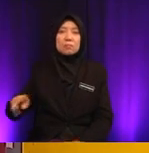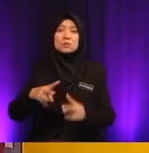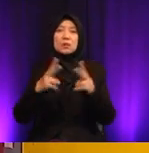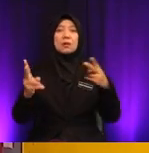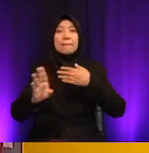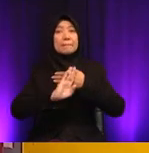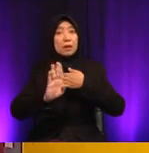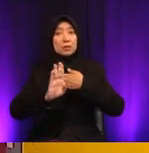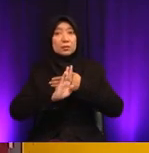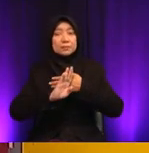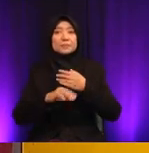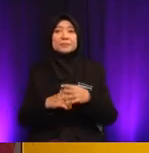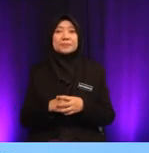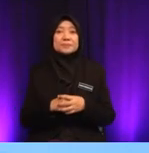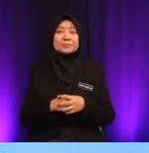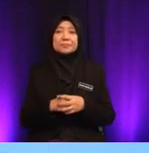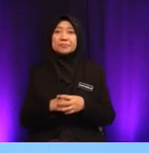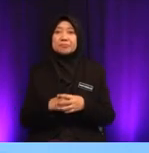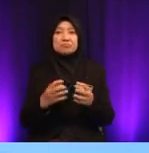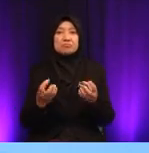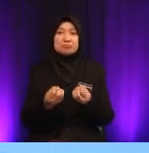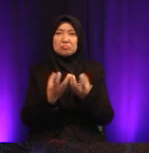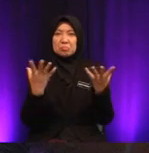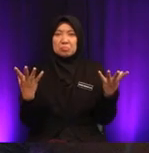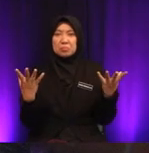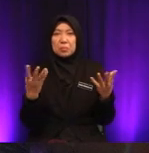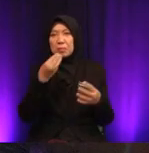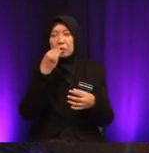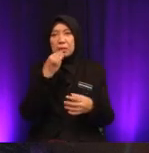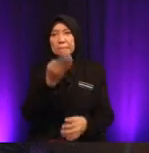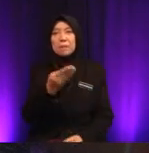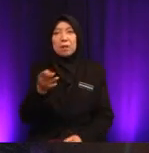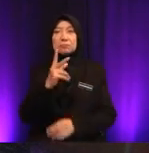sebab banyak makan bahan kimia berlebihan yaitu